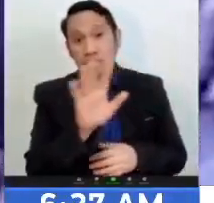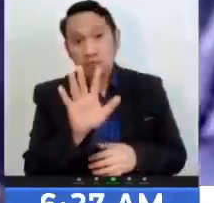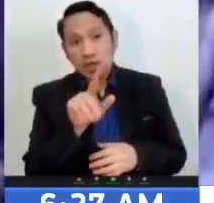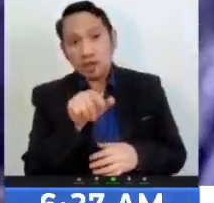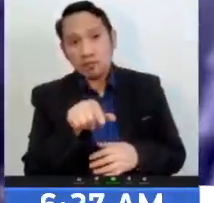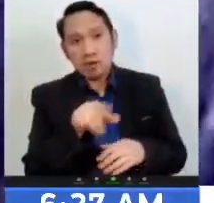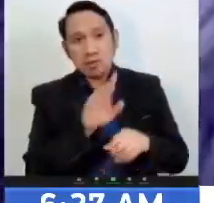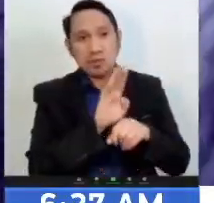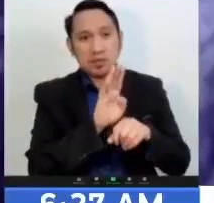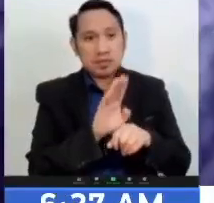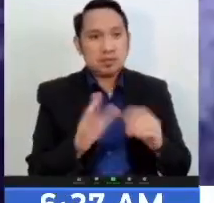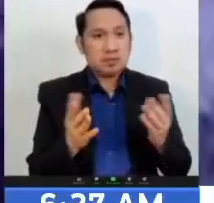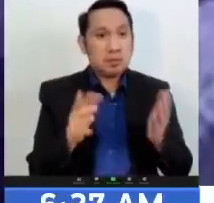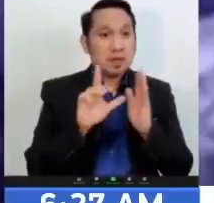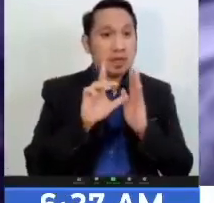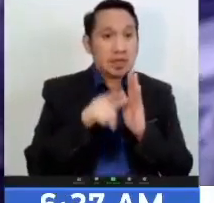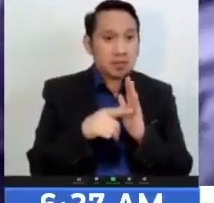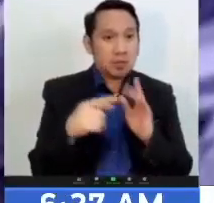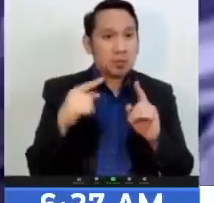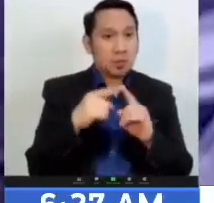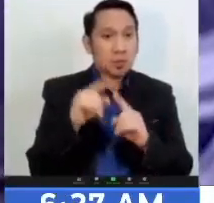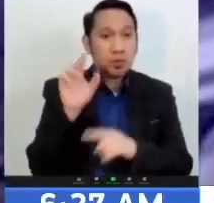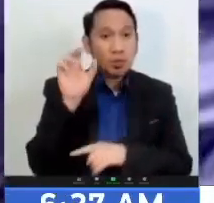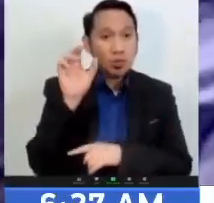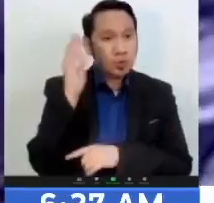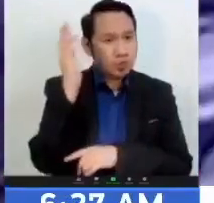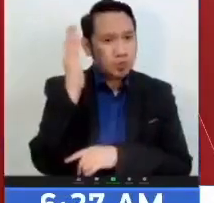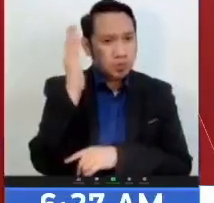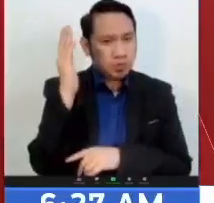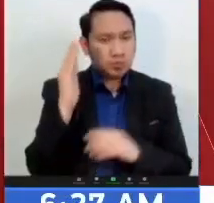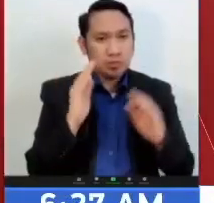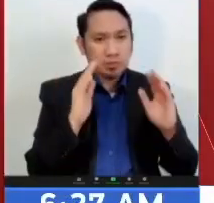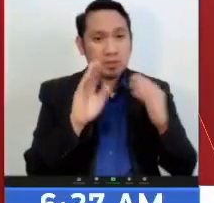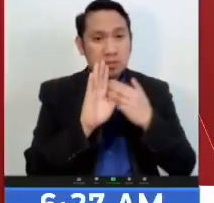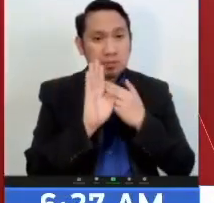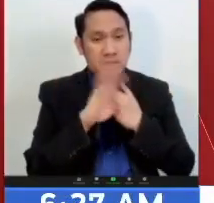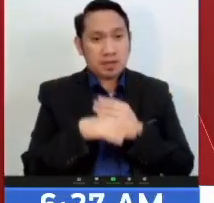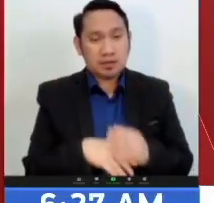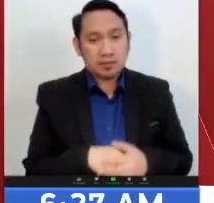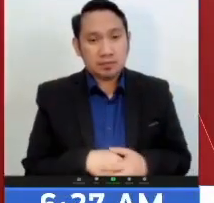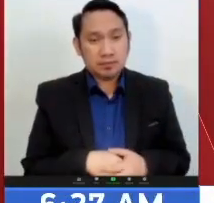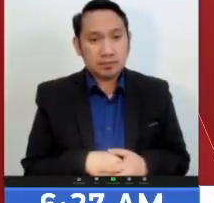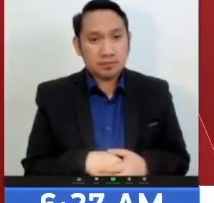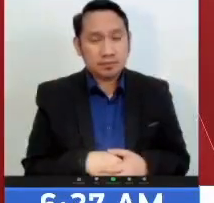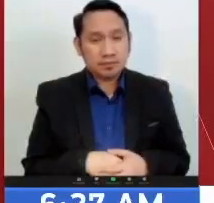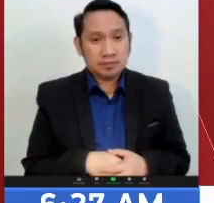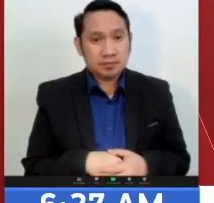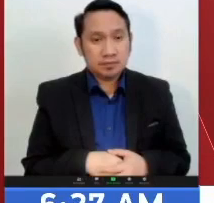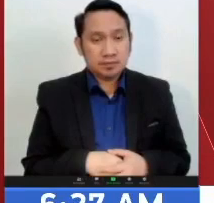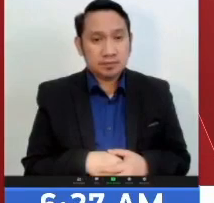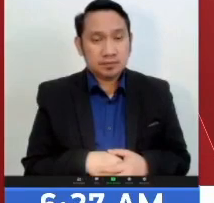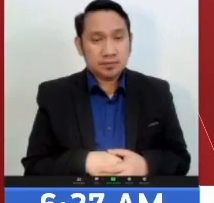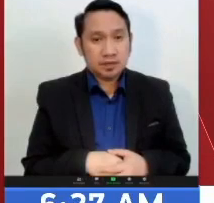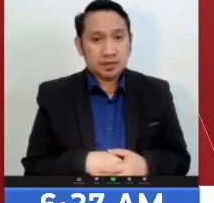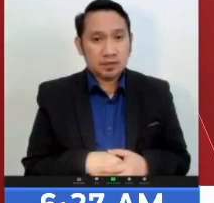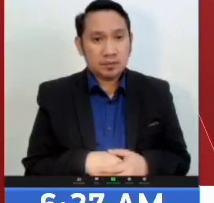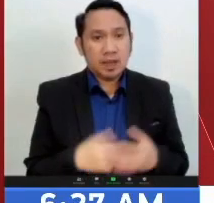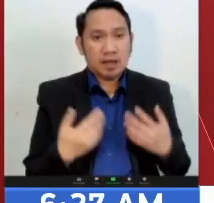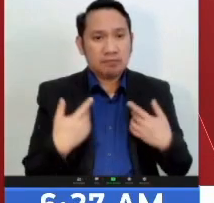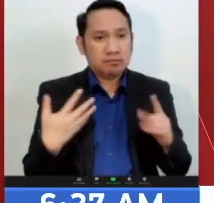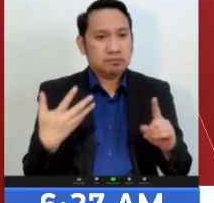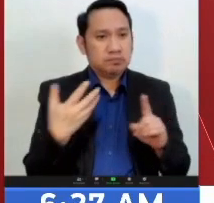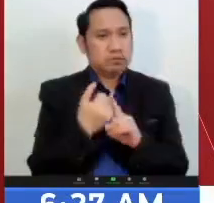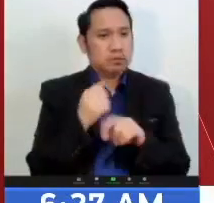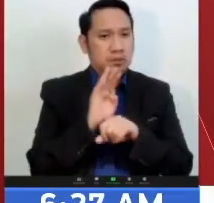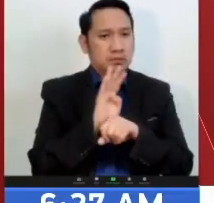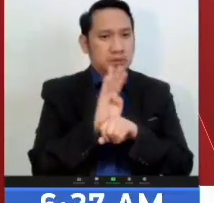lang hanggang tanghali ay maibabalik na raw po yan. Oh, siyempre. Siyempre, malaking ano sa kanila 'yan, malaking dagok sa kanila dahil pag alam naman na